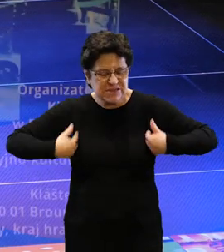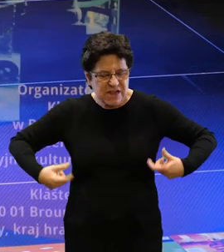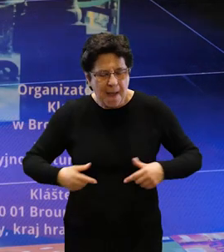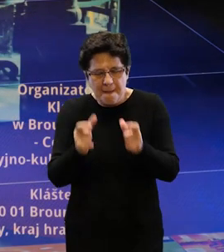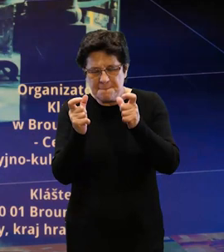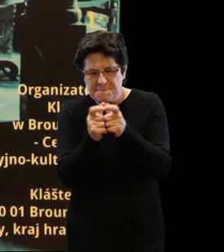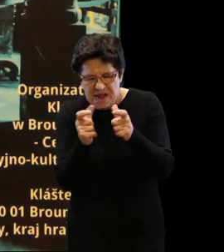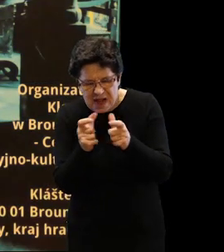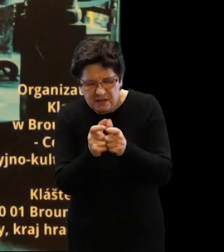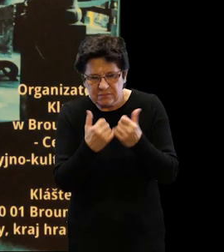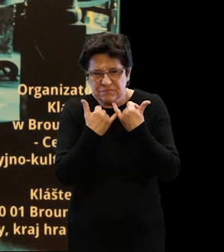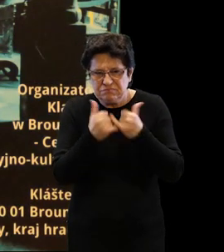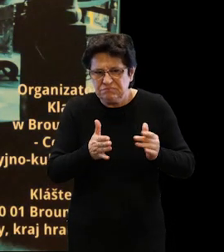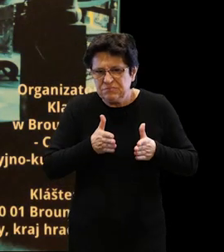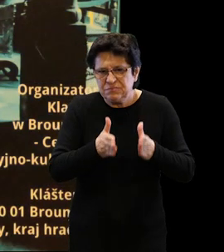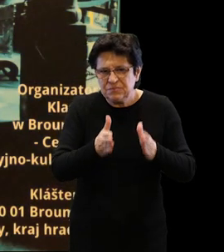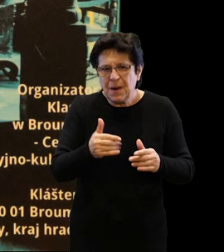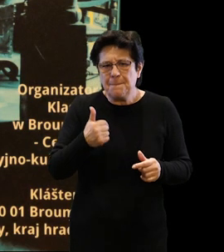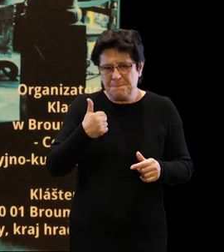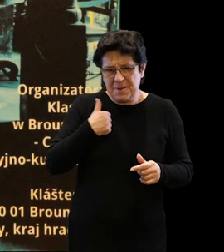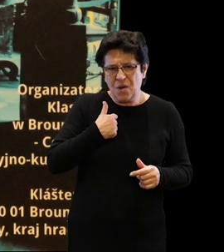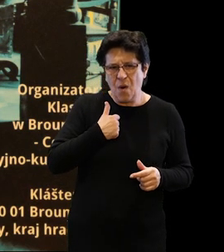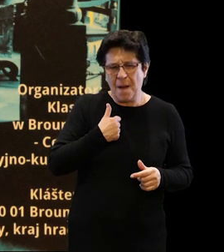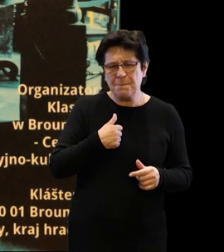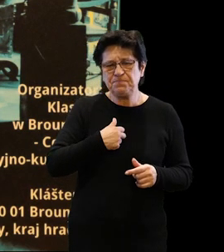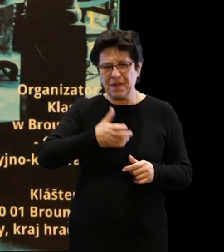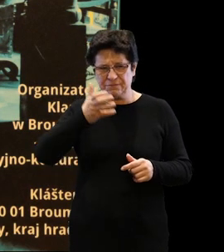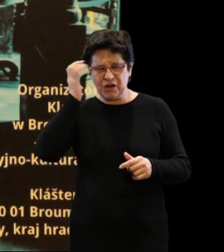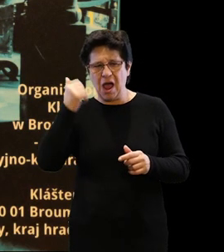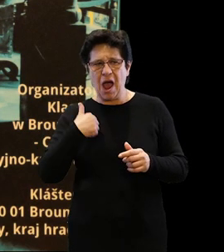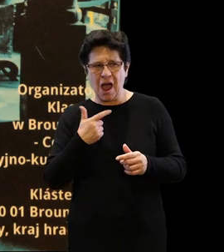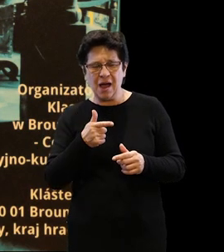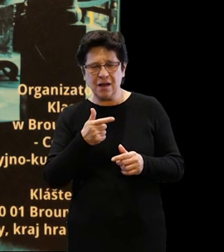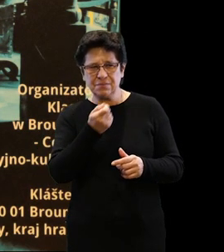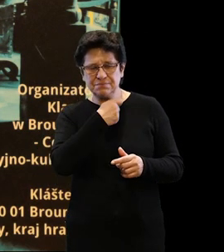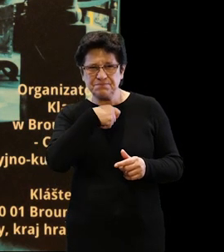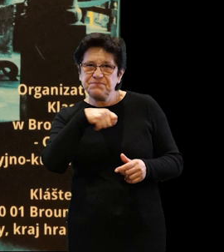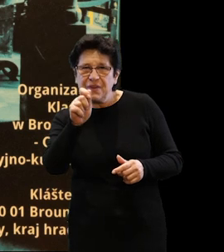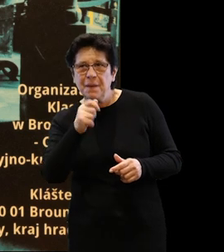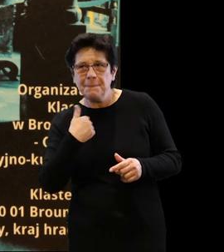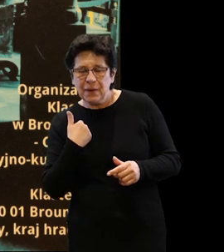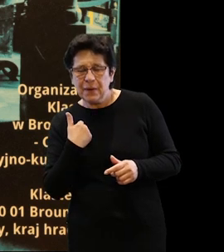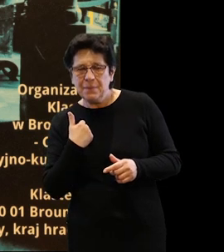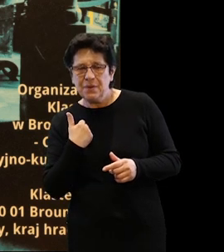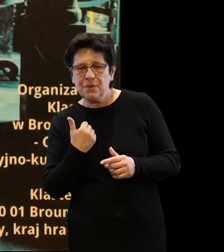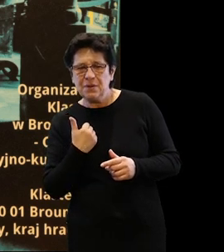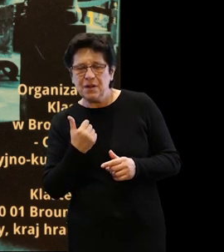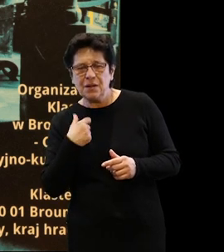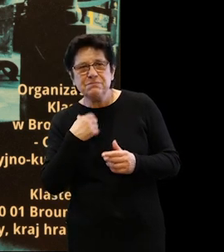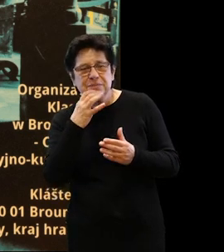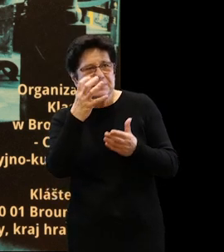wię na odj drodze także Byłem parę razy w Czechach taki właśnie na